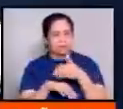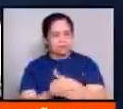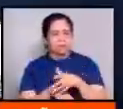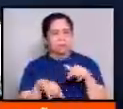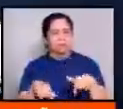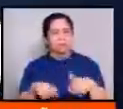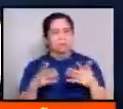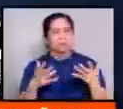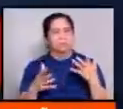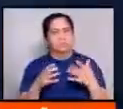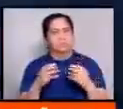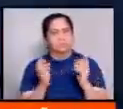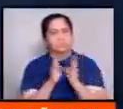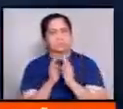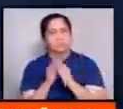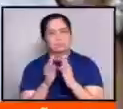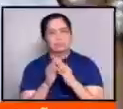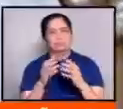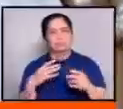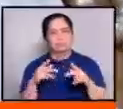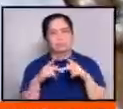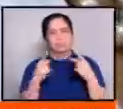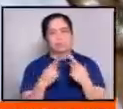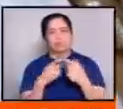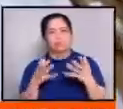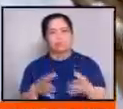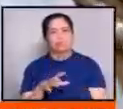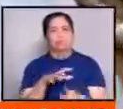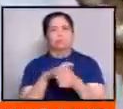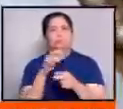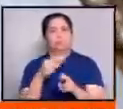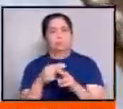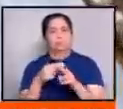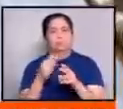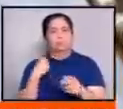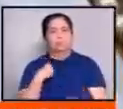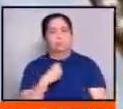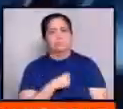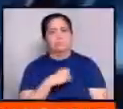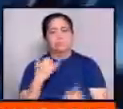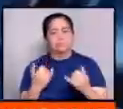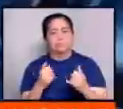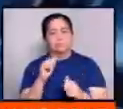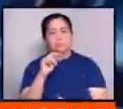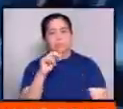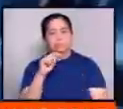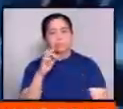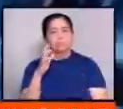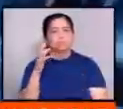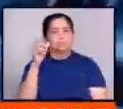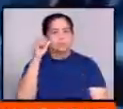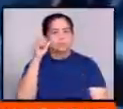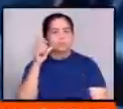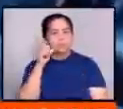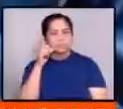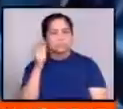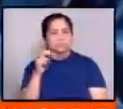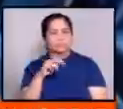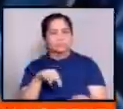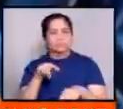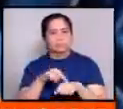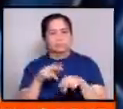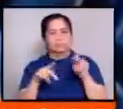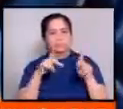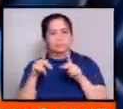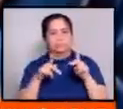this. Siguro mag-meeting yung partido. Lumutang din ang pangalan ni dating senador at ngayon antika representative-elect Loren Legarda ng